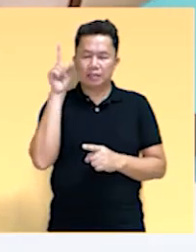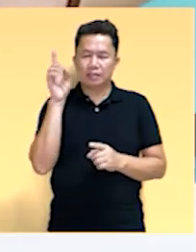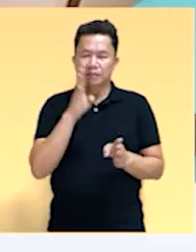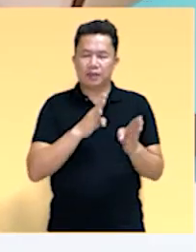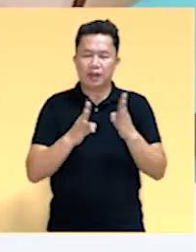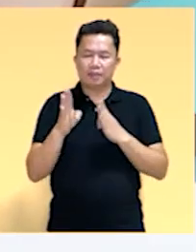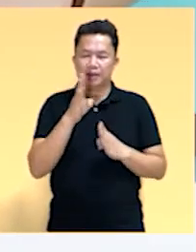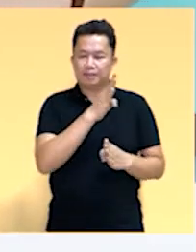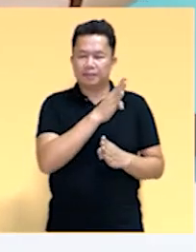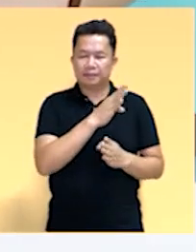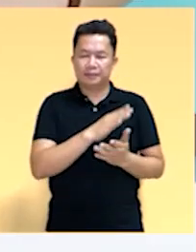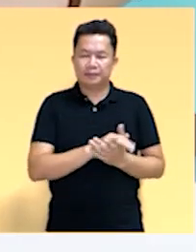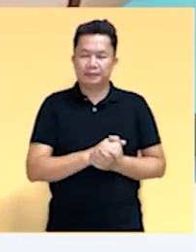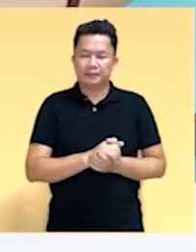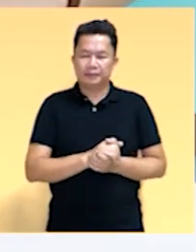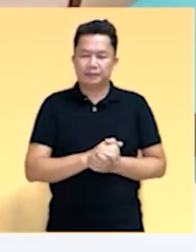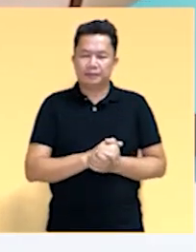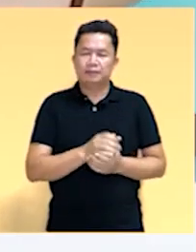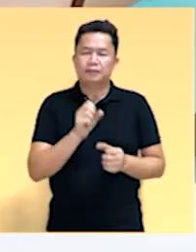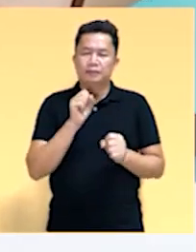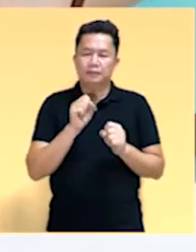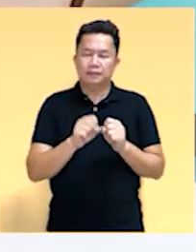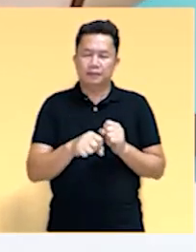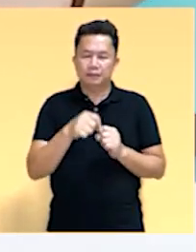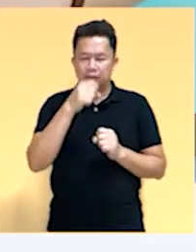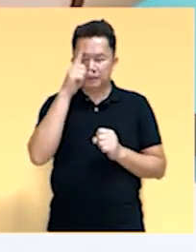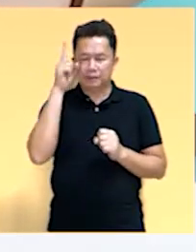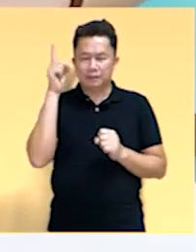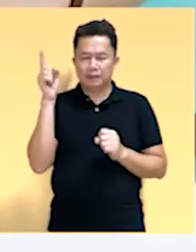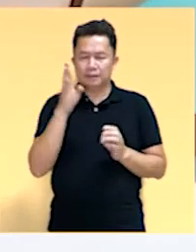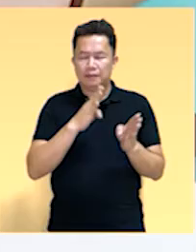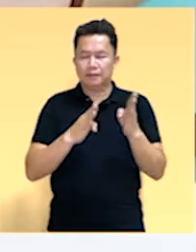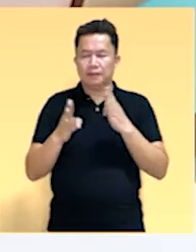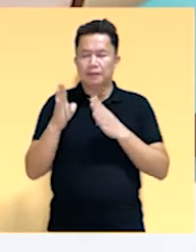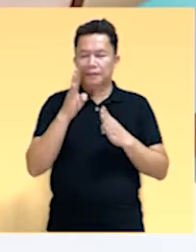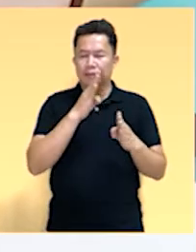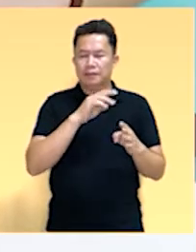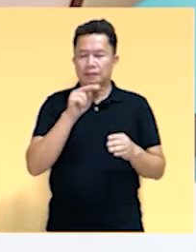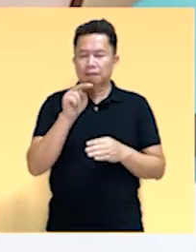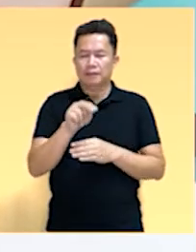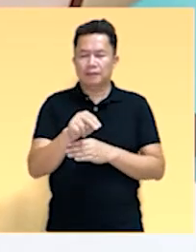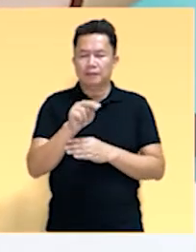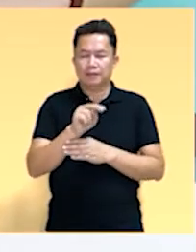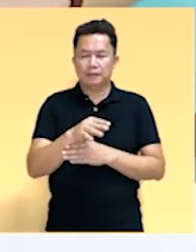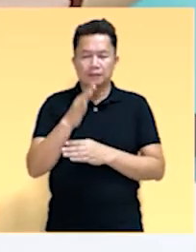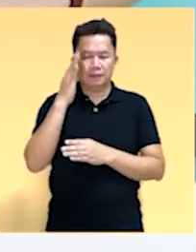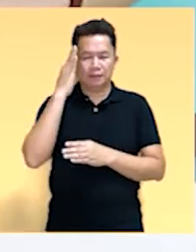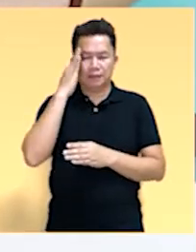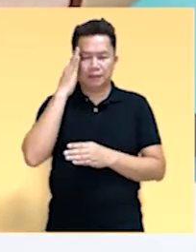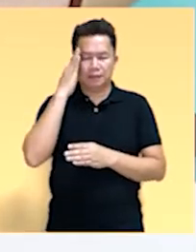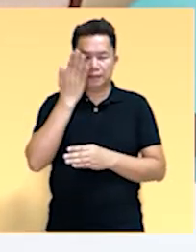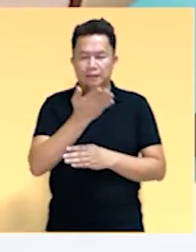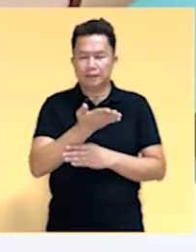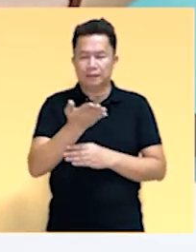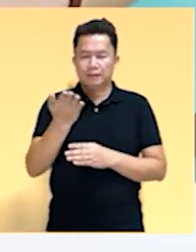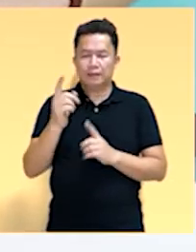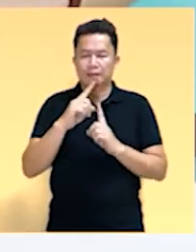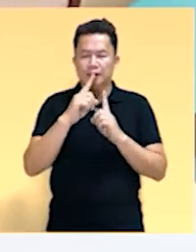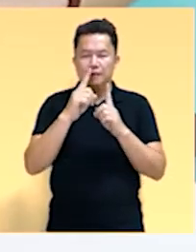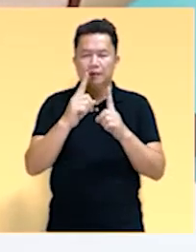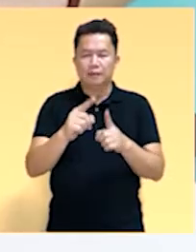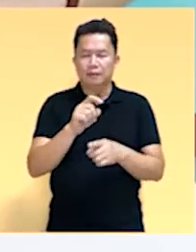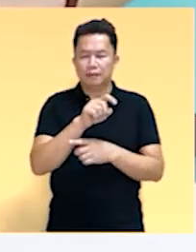tama! Understand the problem. Upang maintindihan ang problem, kailangang malaman ninyo